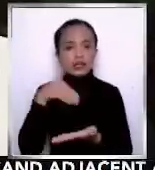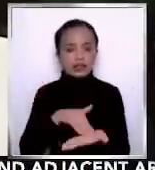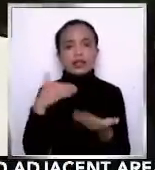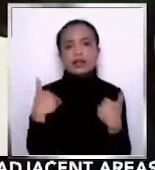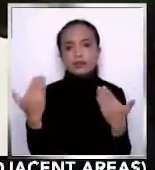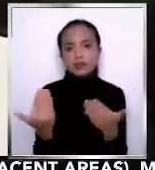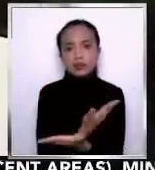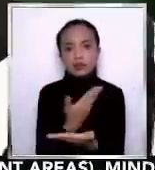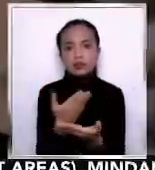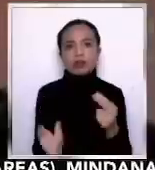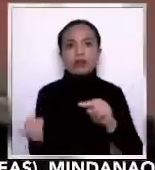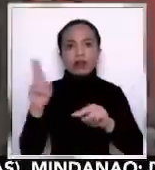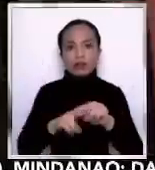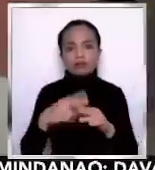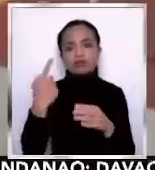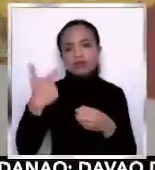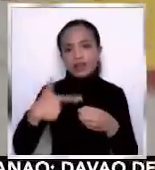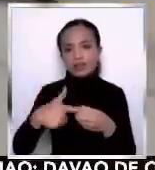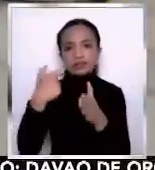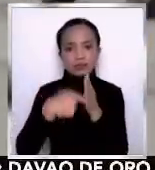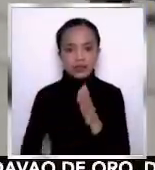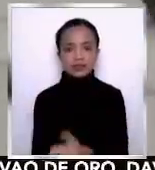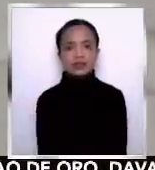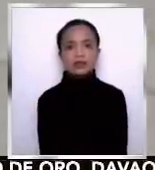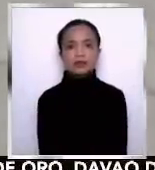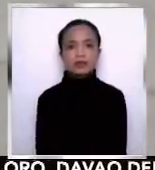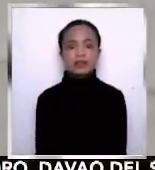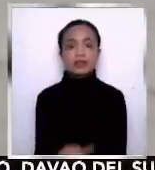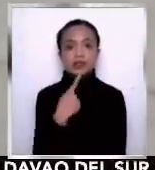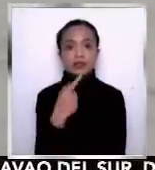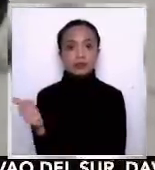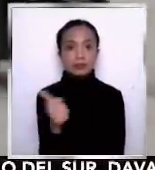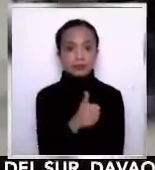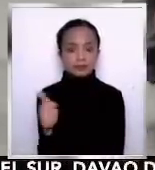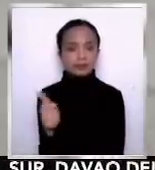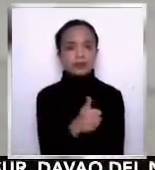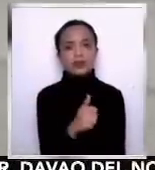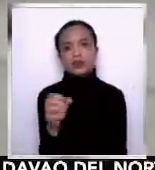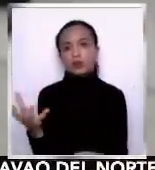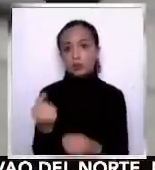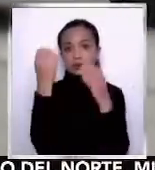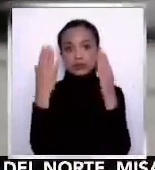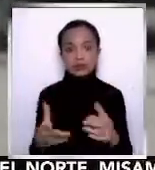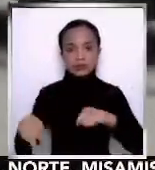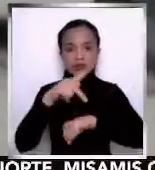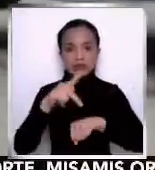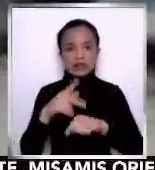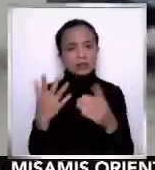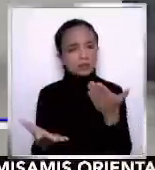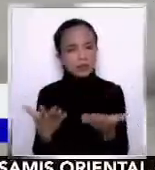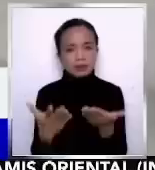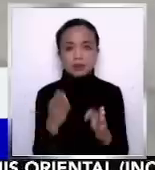presyo ang mga oil company. Ayon sa samang transport operators ng Pilipinas, maaaring lalo pang mabawasan ng mga nakakabiyahing bus.